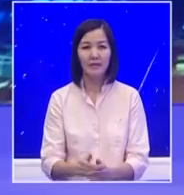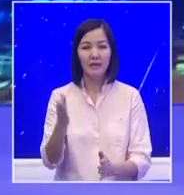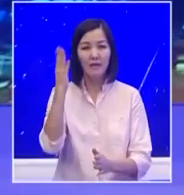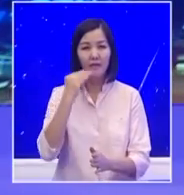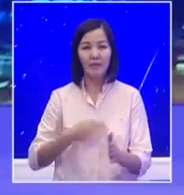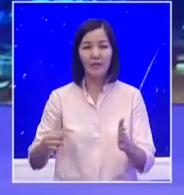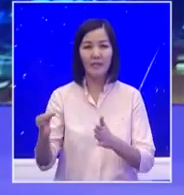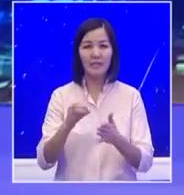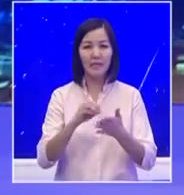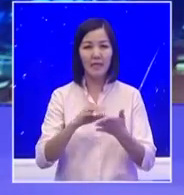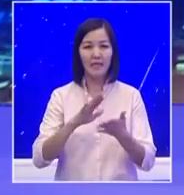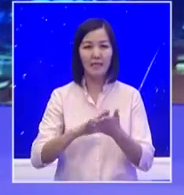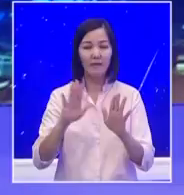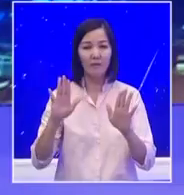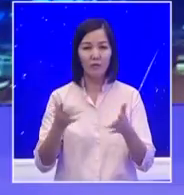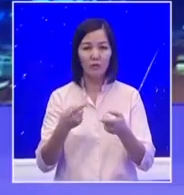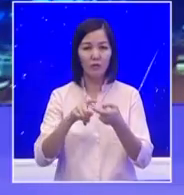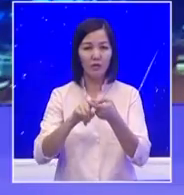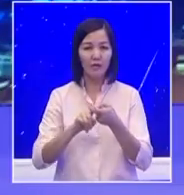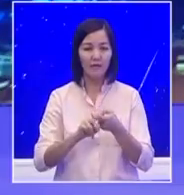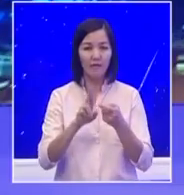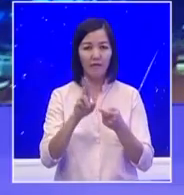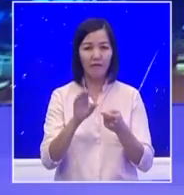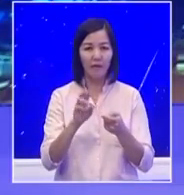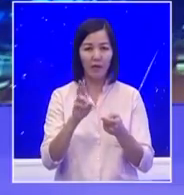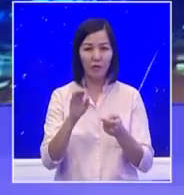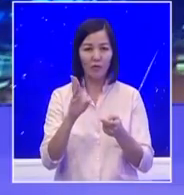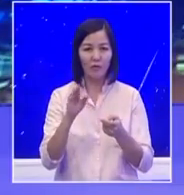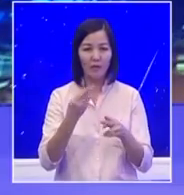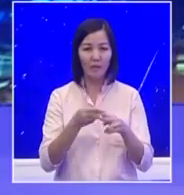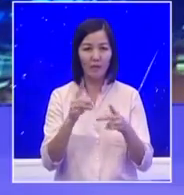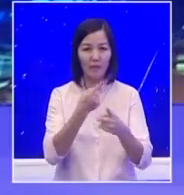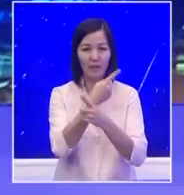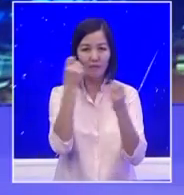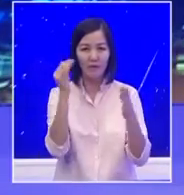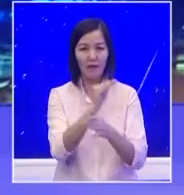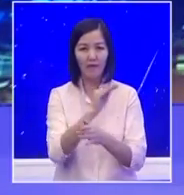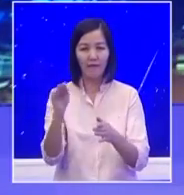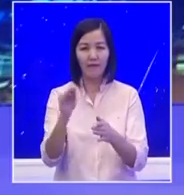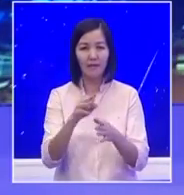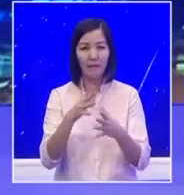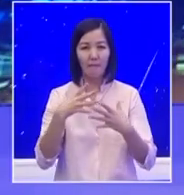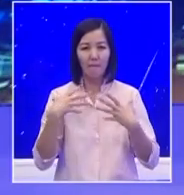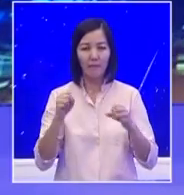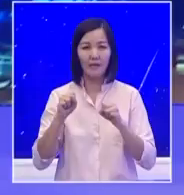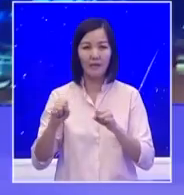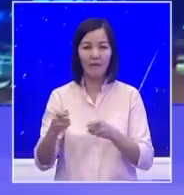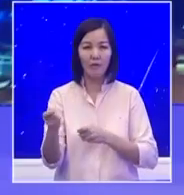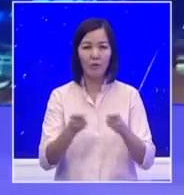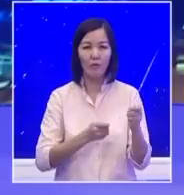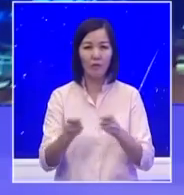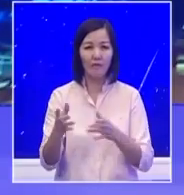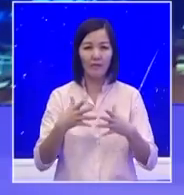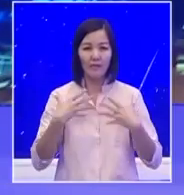В Алматинской области зарегистрирован случай заражения коронавирусом. Об этом сообщает официальный сайт Минздрава и руководство